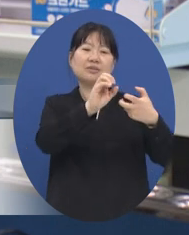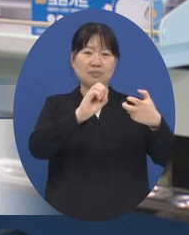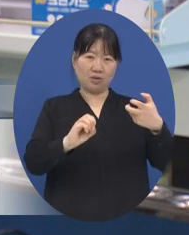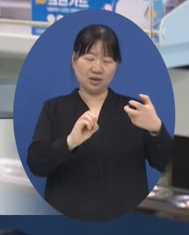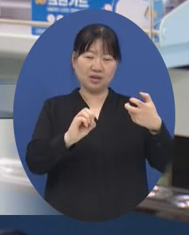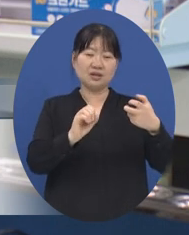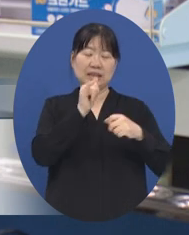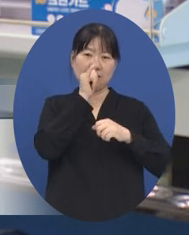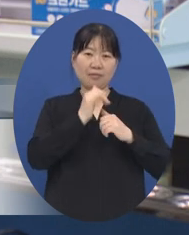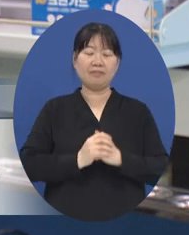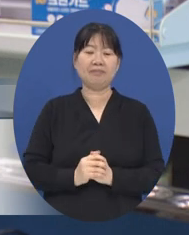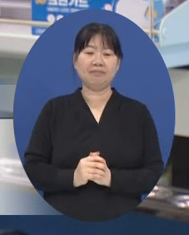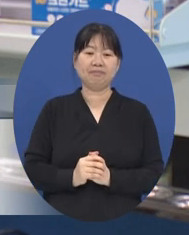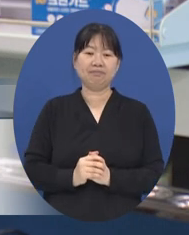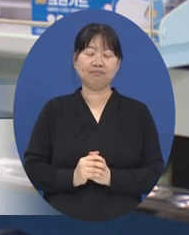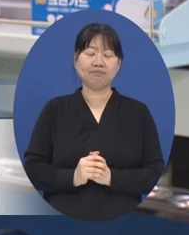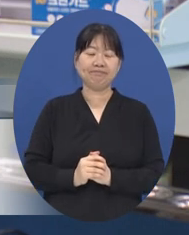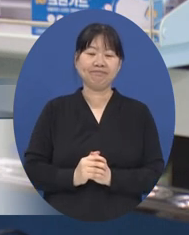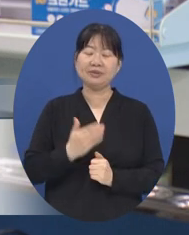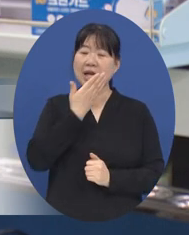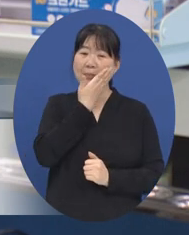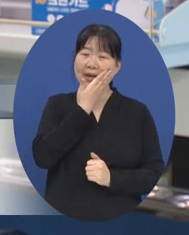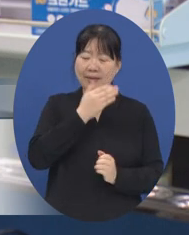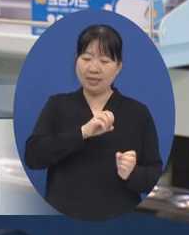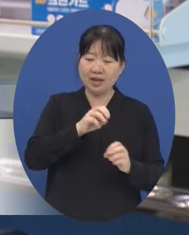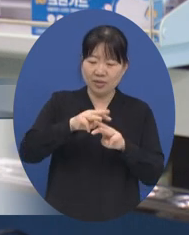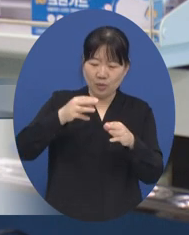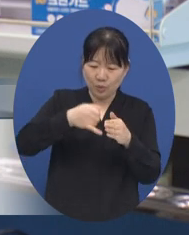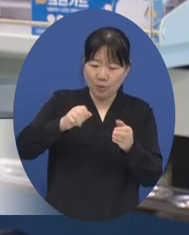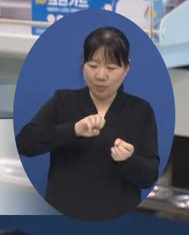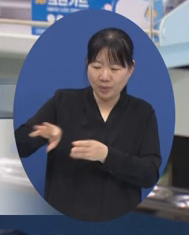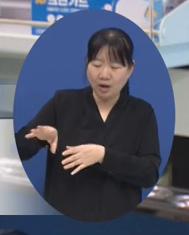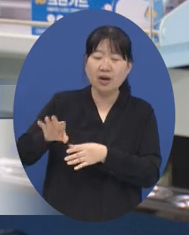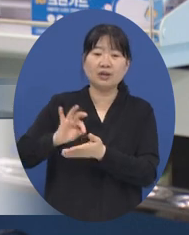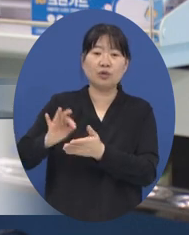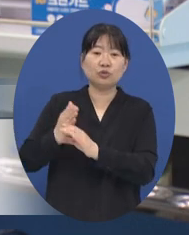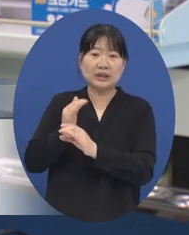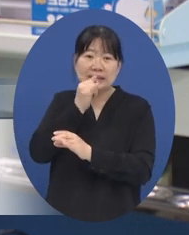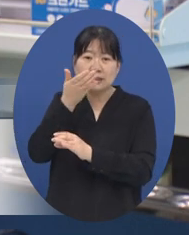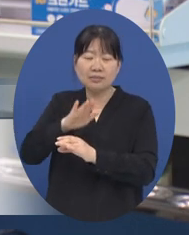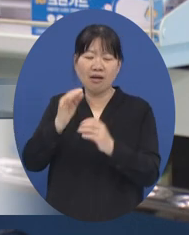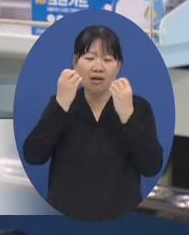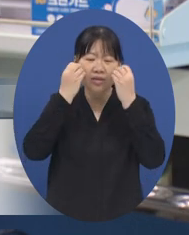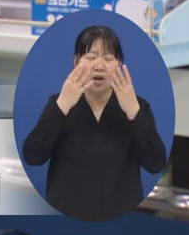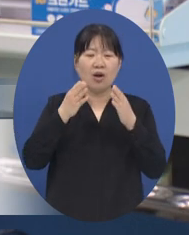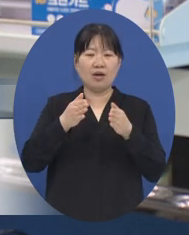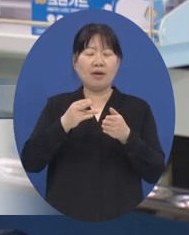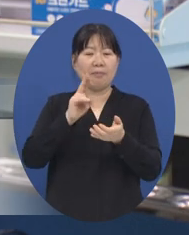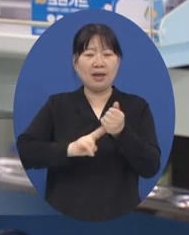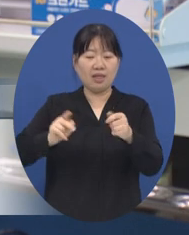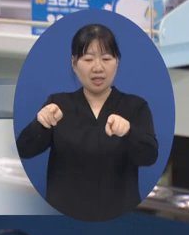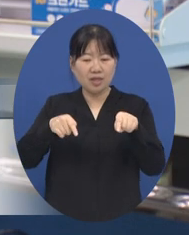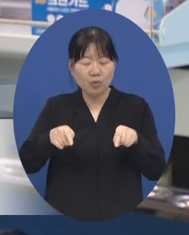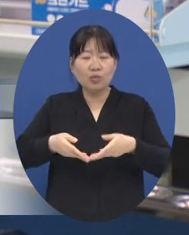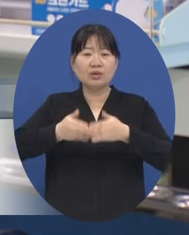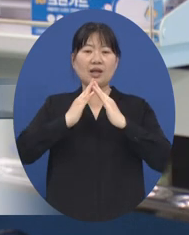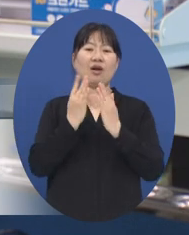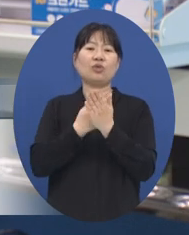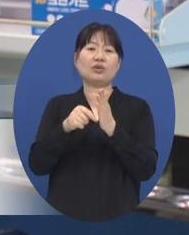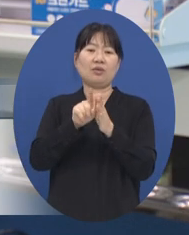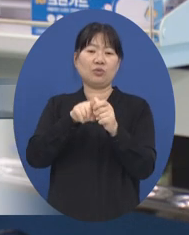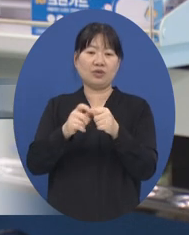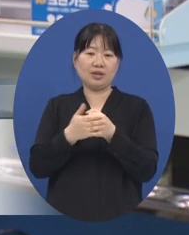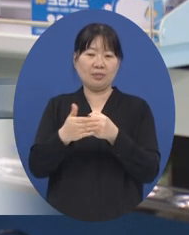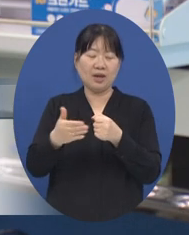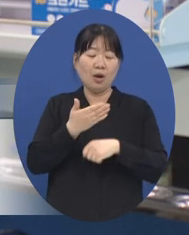70%를 차지하고 있는데, 퇴비로 활용하고 있는데, 그거를 새로운 판로 개척을 위해서 그